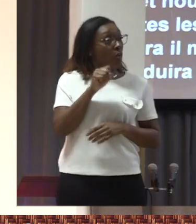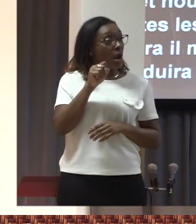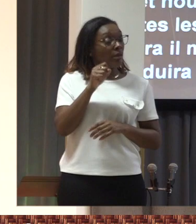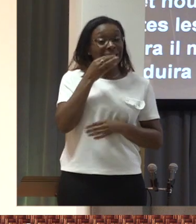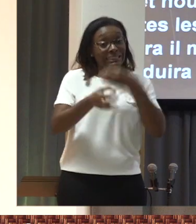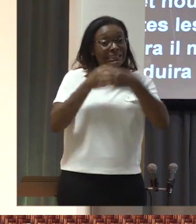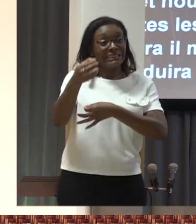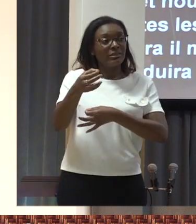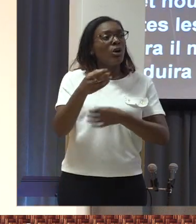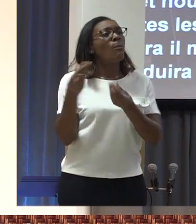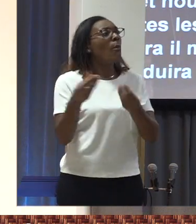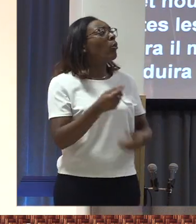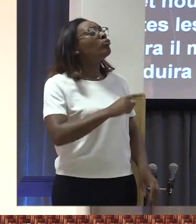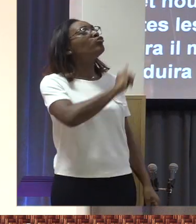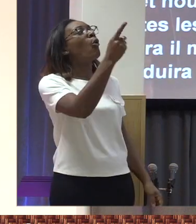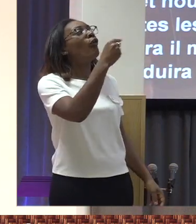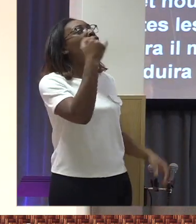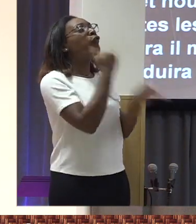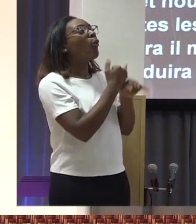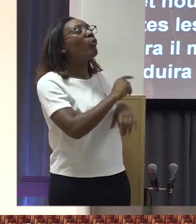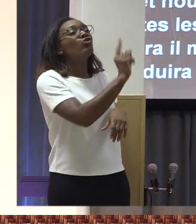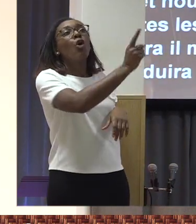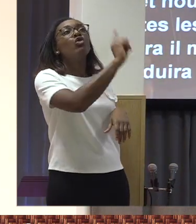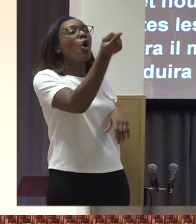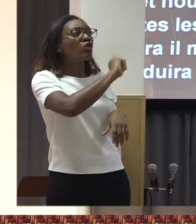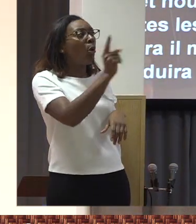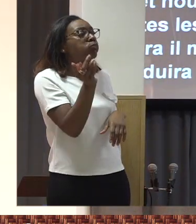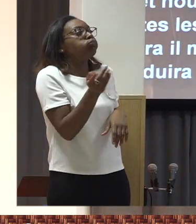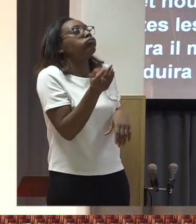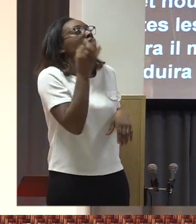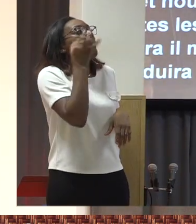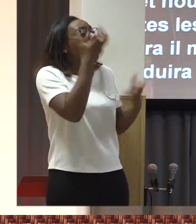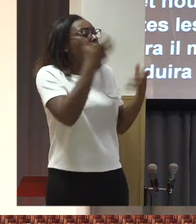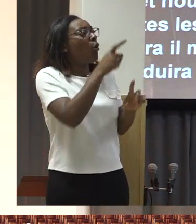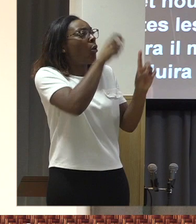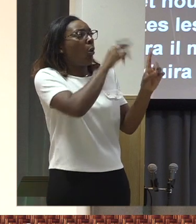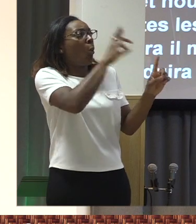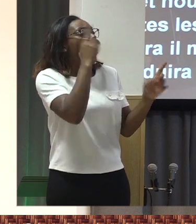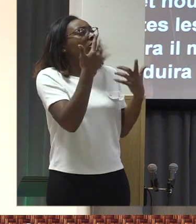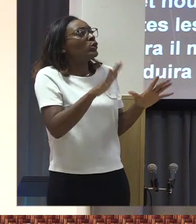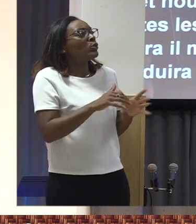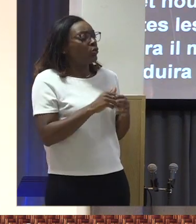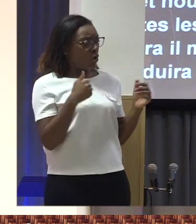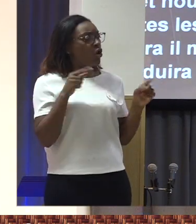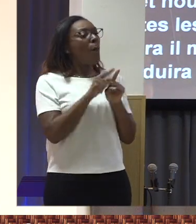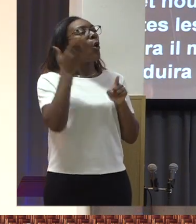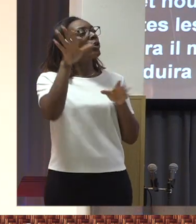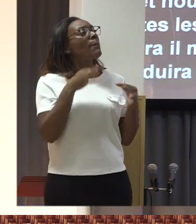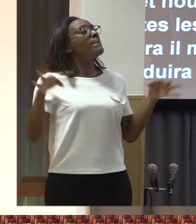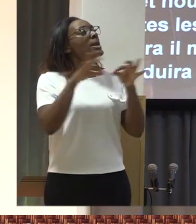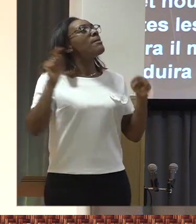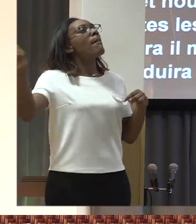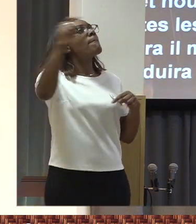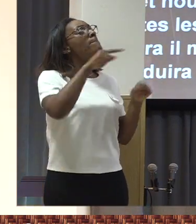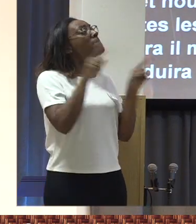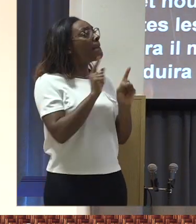Non, dirent-ils, mais il y aura un roi sur nous. Et nous aussi nous serons comme toutes les nations. Notre